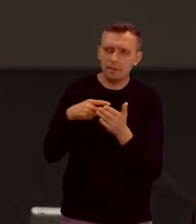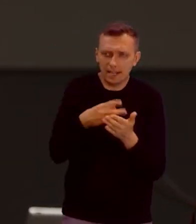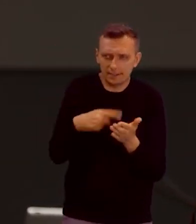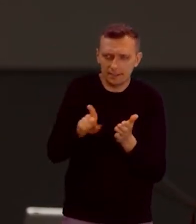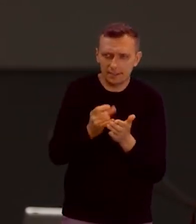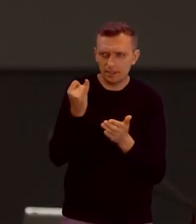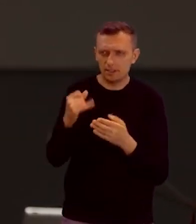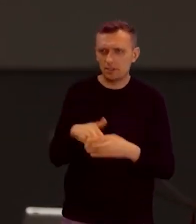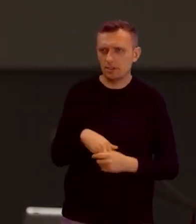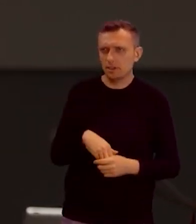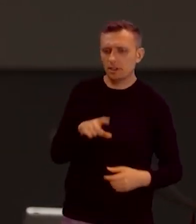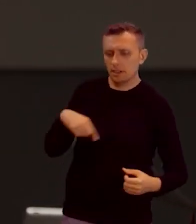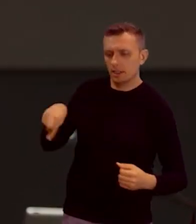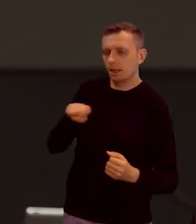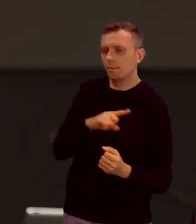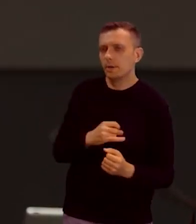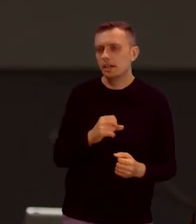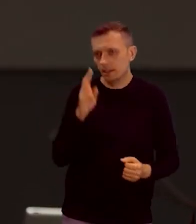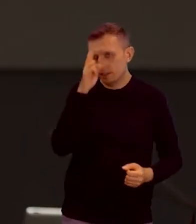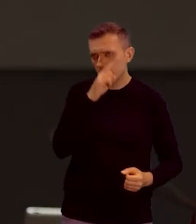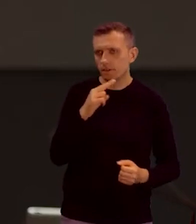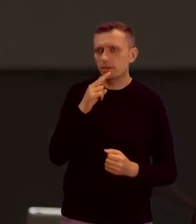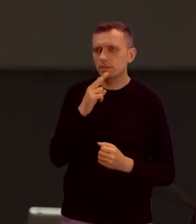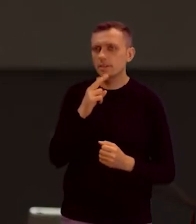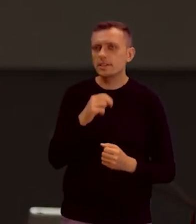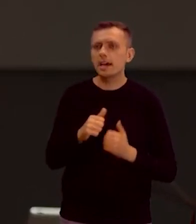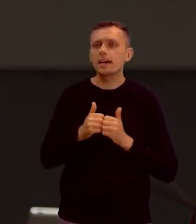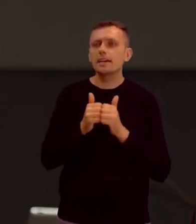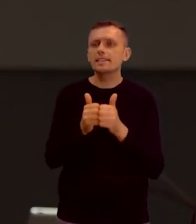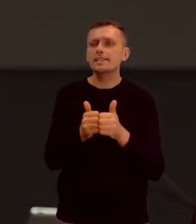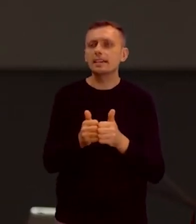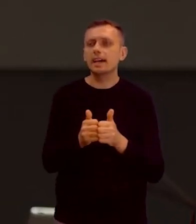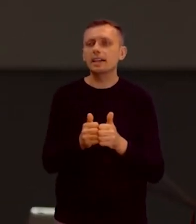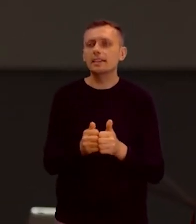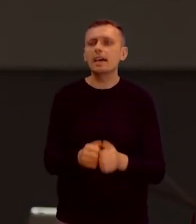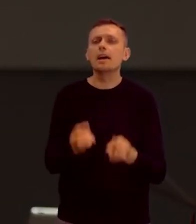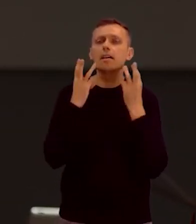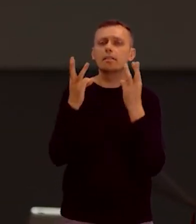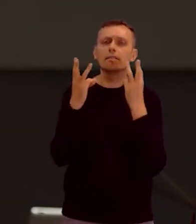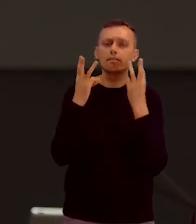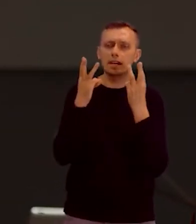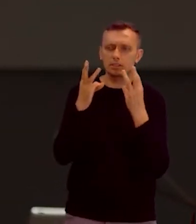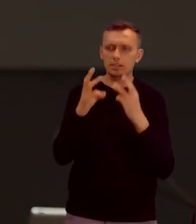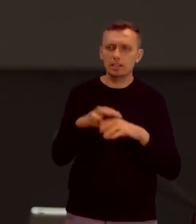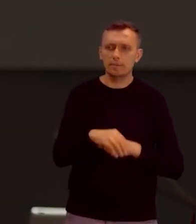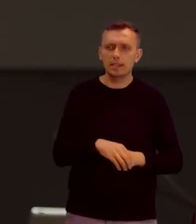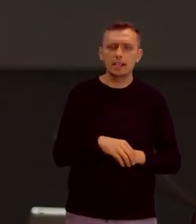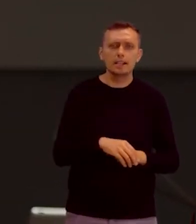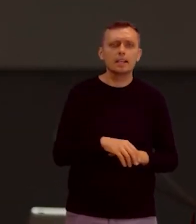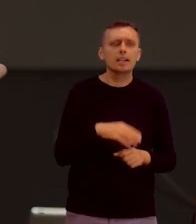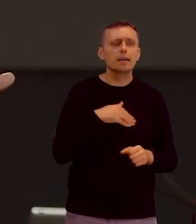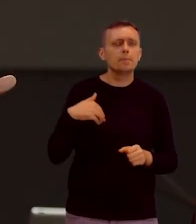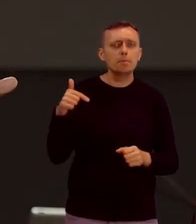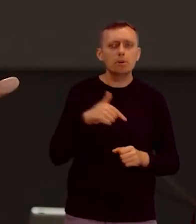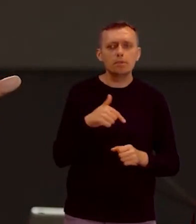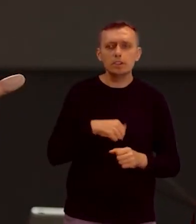rodziców jest tym bardzo, bardzo duża. Stąd też patrzmy na dzieci oczami naszego Ojca, jako